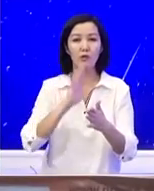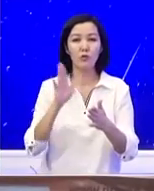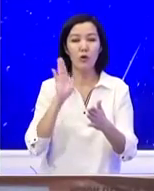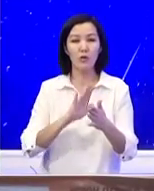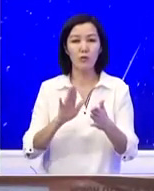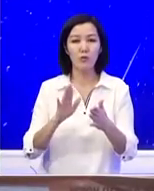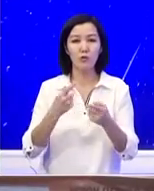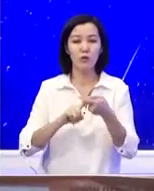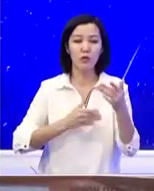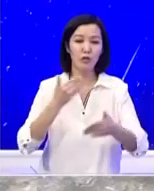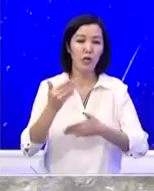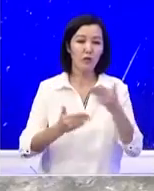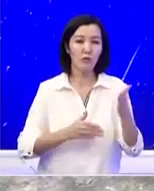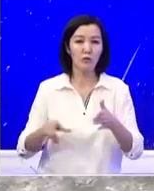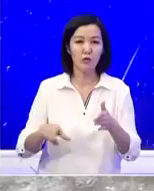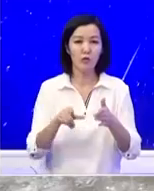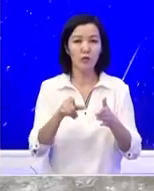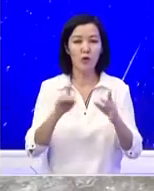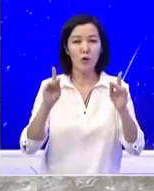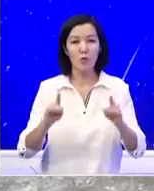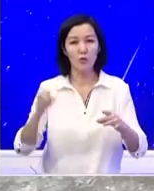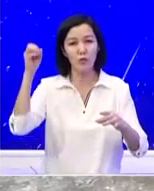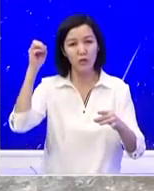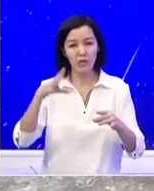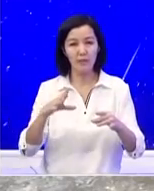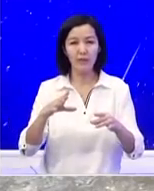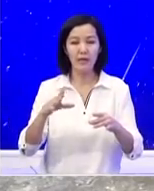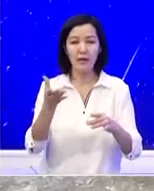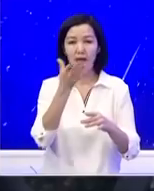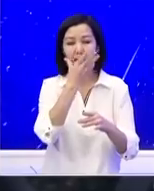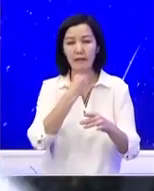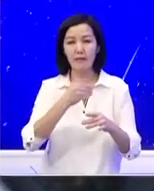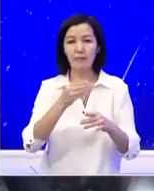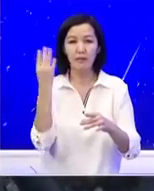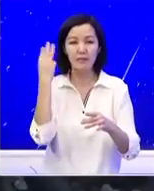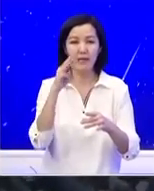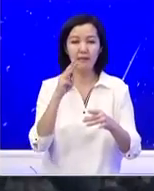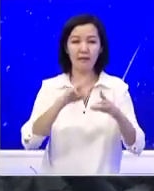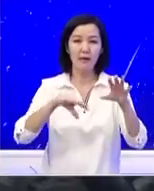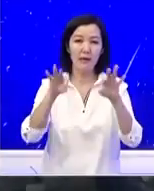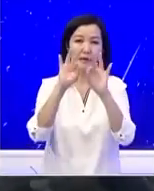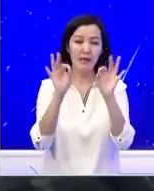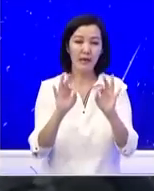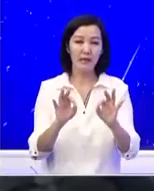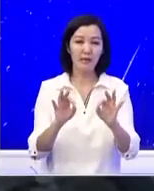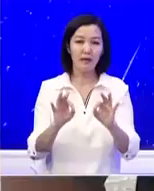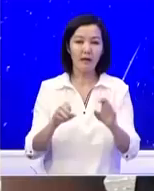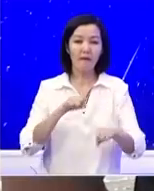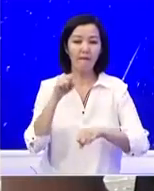жүйесі, жаяу жүргіншілер жолы, орындықтар, шамдар, көркем және сәндік элементтер, велосипед жолы